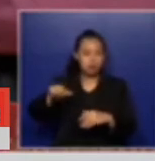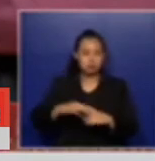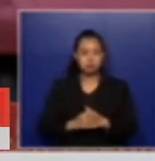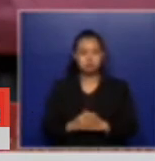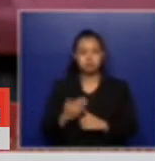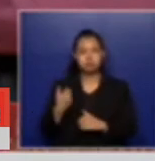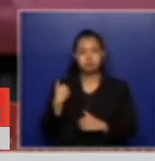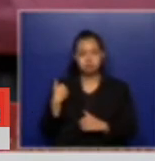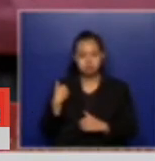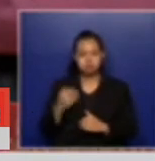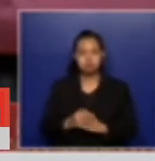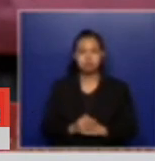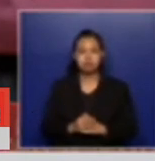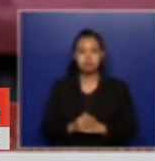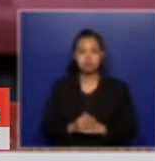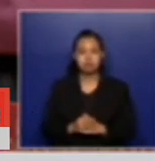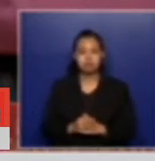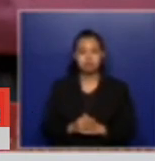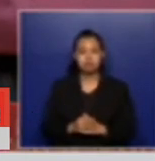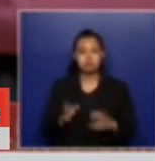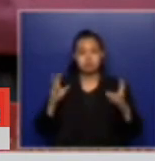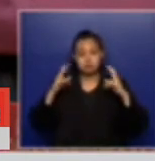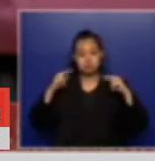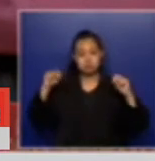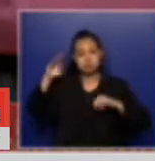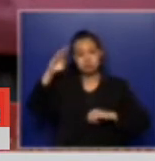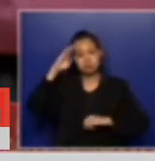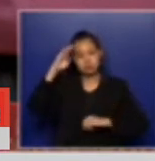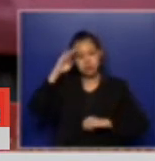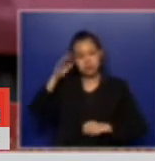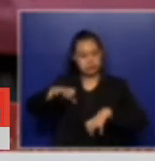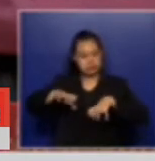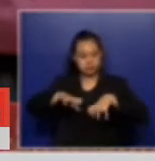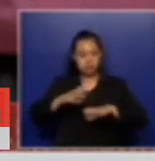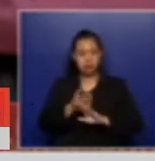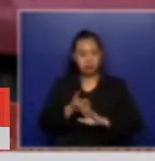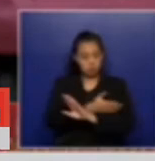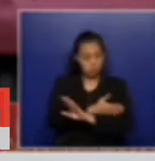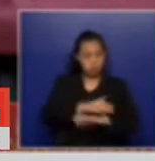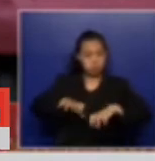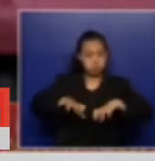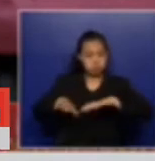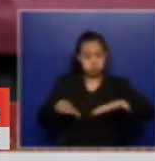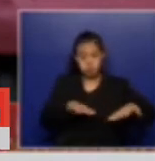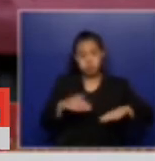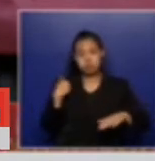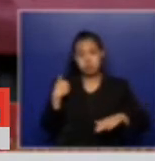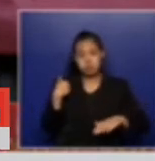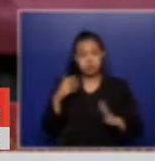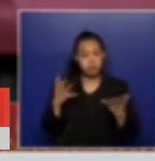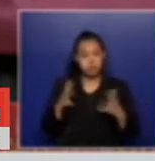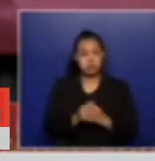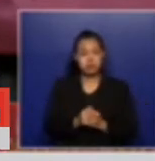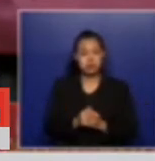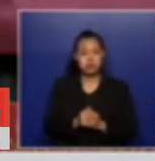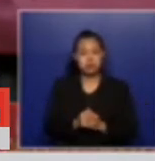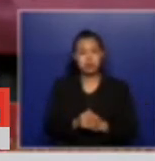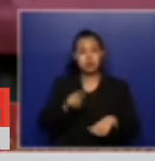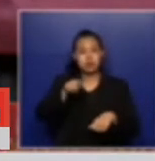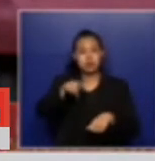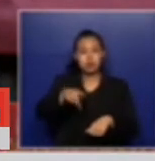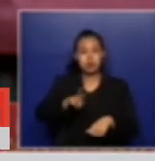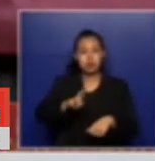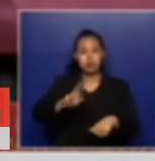รงนี้ครับท่านนายกได้เตรียมการอะไรไว้หรือเปล่านะครับนอกจากจะขยายเวลาบังคับใช้กฎหมายฉุกเฉินซึ่งตร